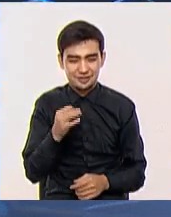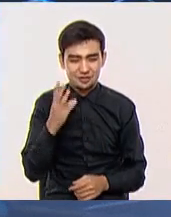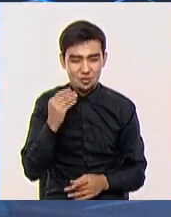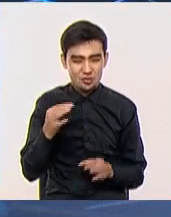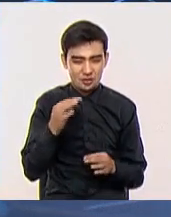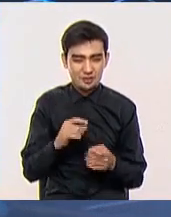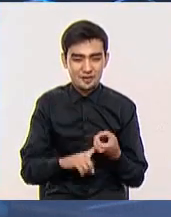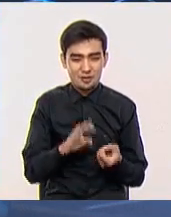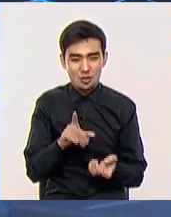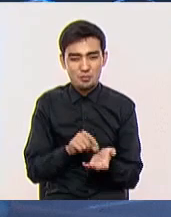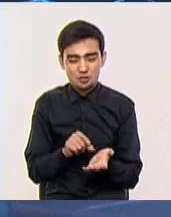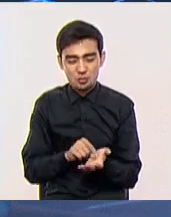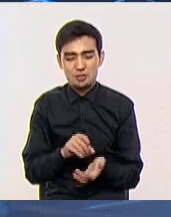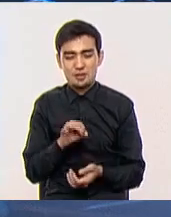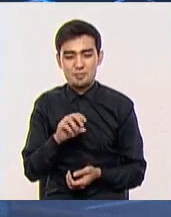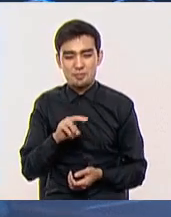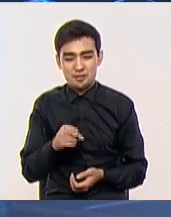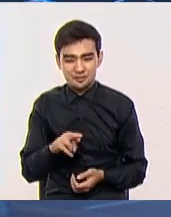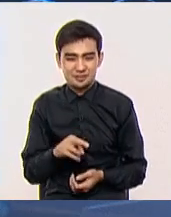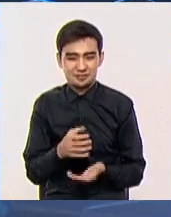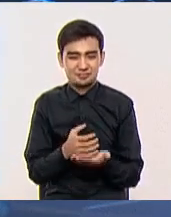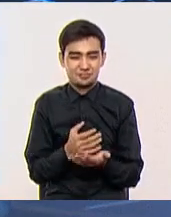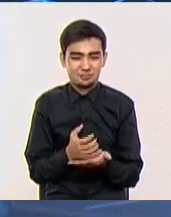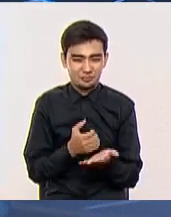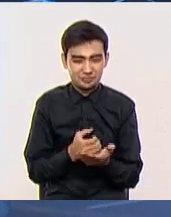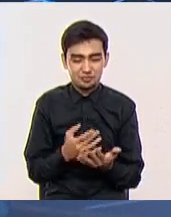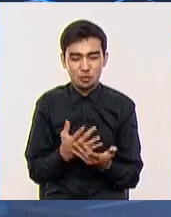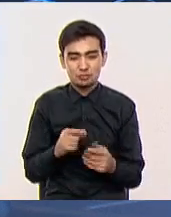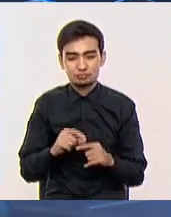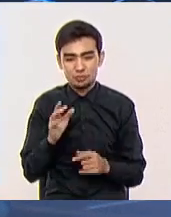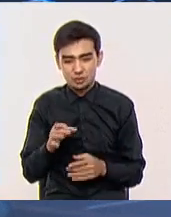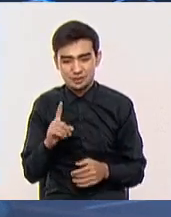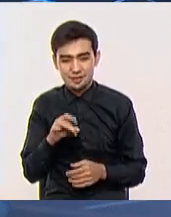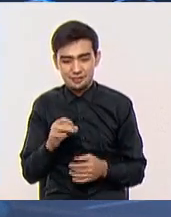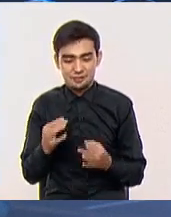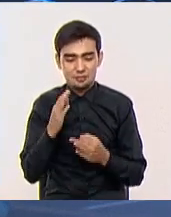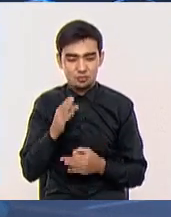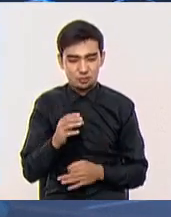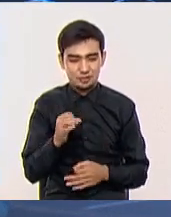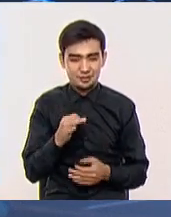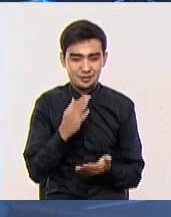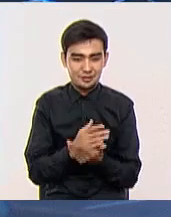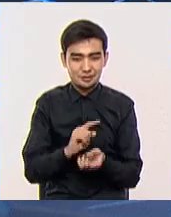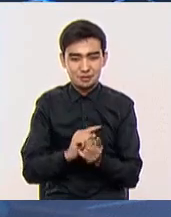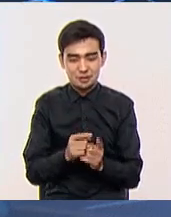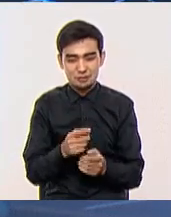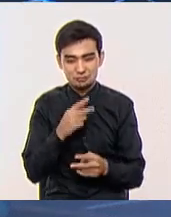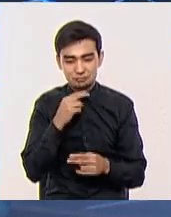которых зависят пособия, стипендии и пенсии, расскажет моя коллега Зарина Беремкулы. Зарина, есть ли заметные